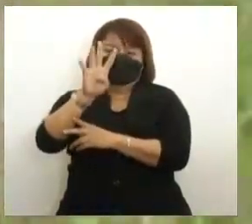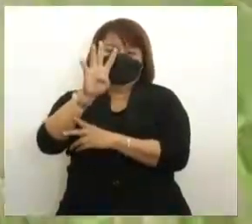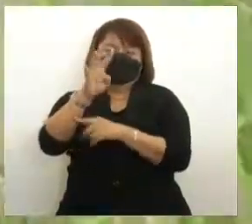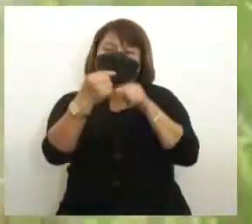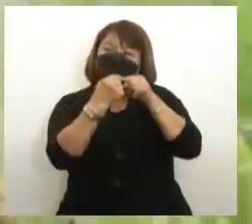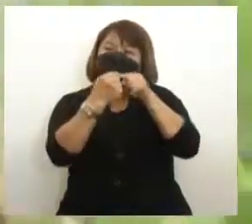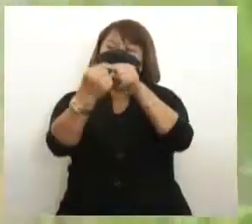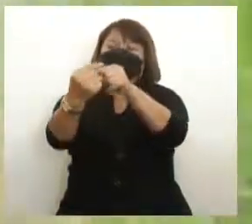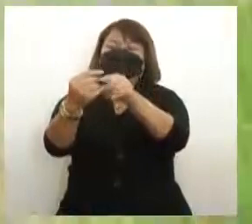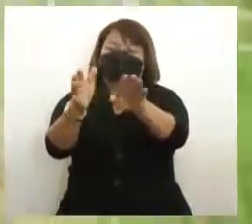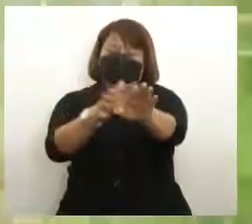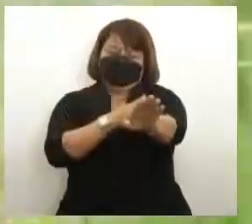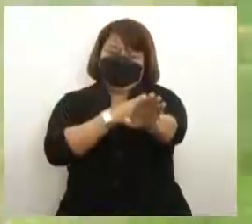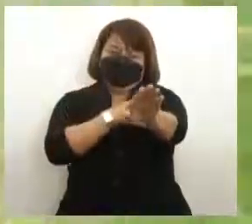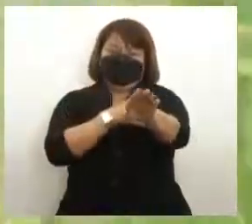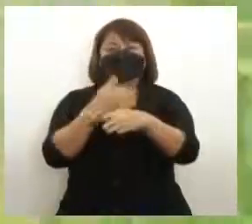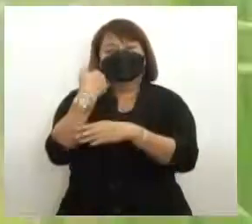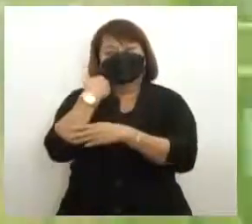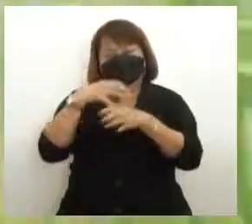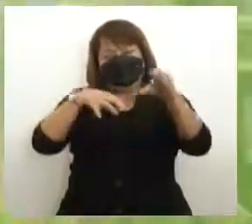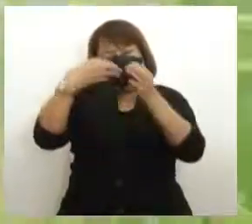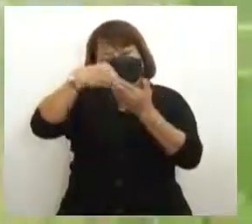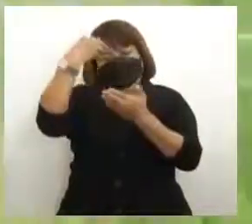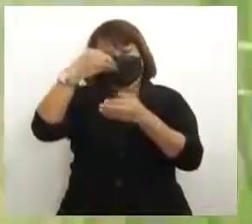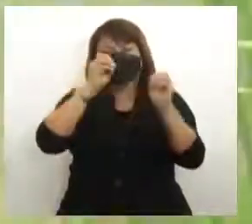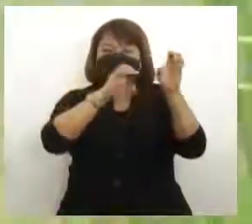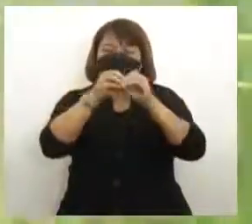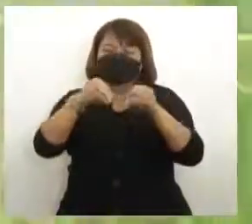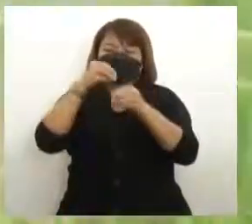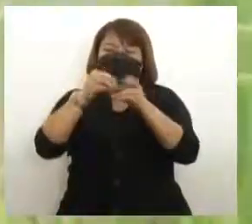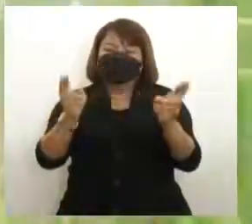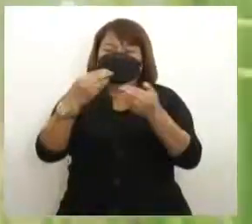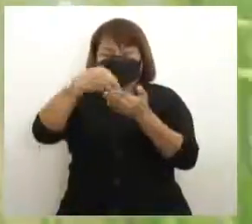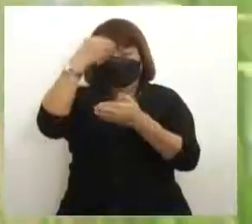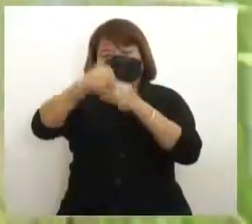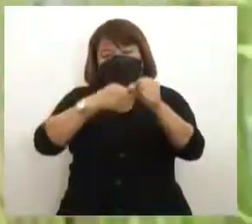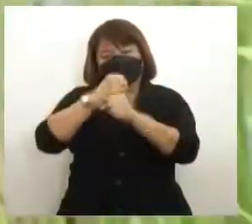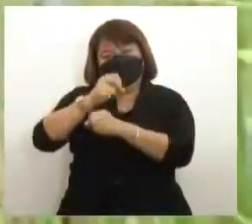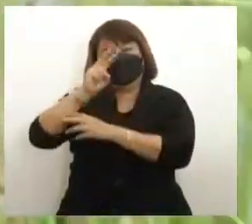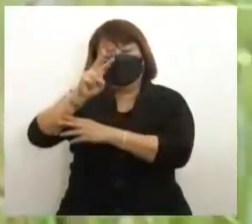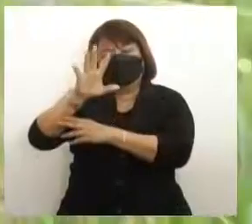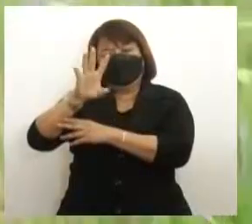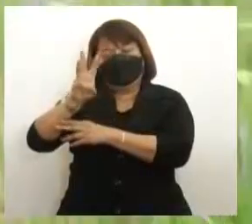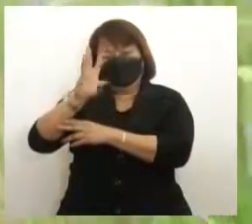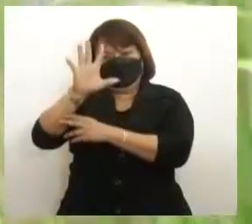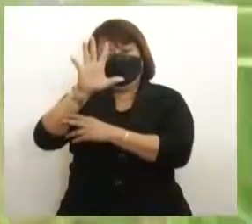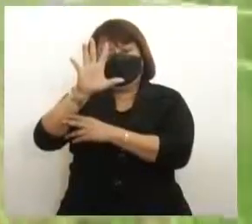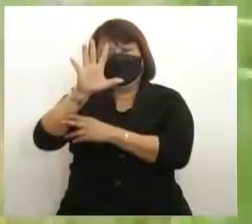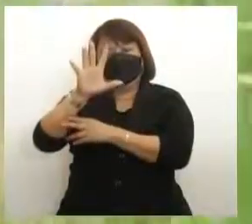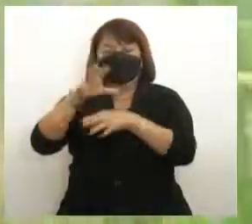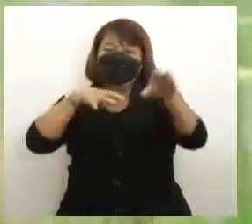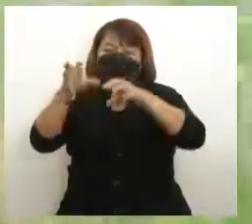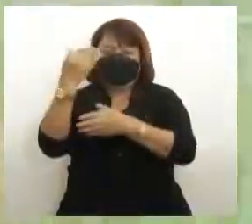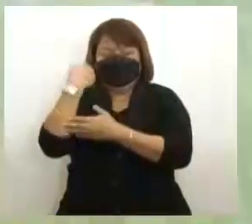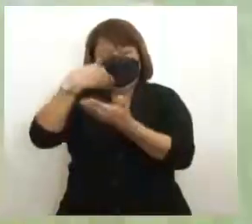าและได้ทำการจัดการเรียนการสอนสู่ชั้นเรียนในปีการศึกษา2565โดยจัดให้มีการ